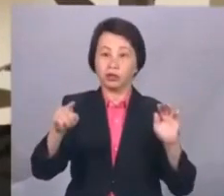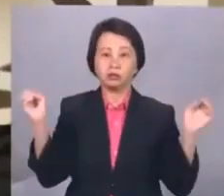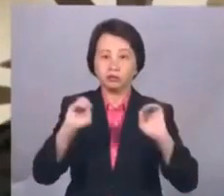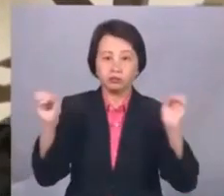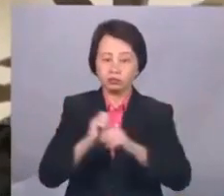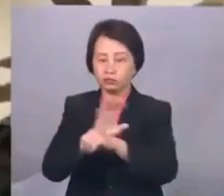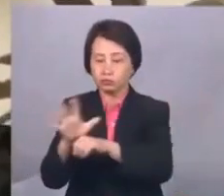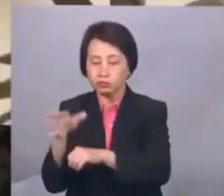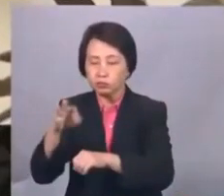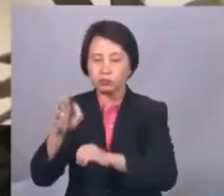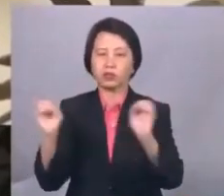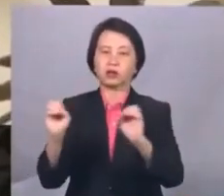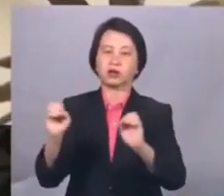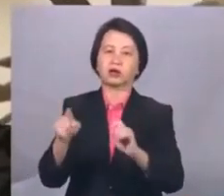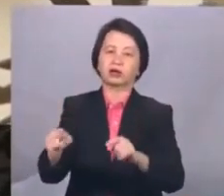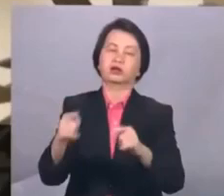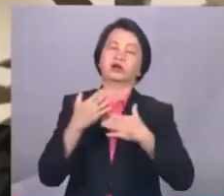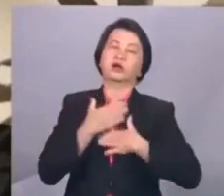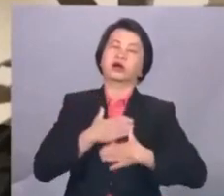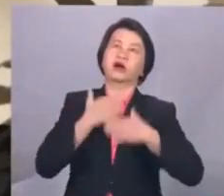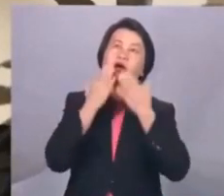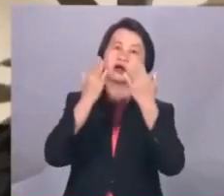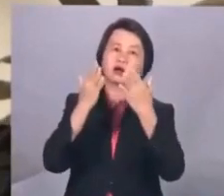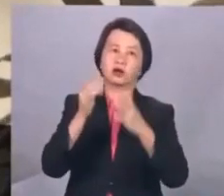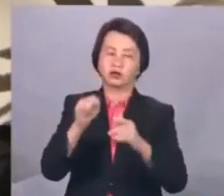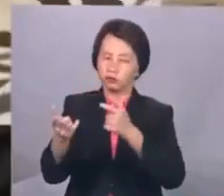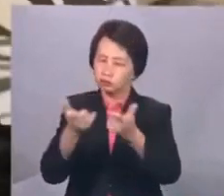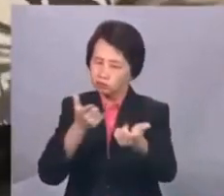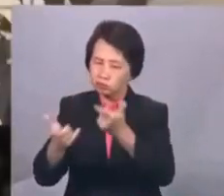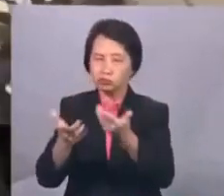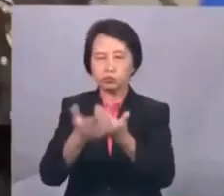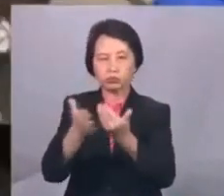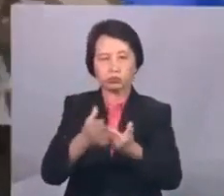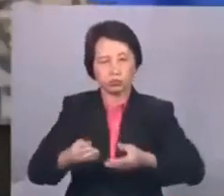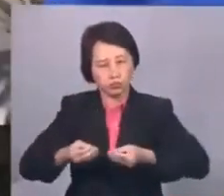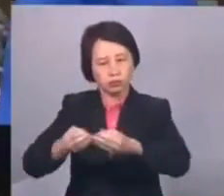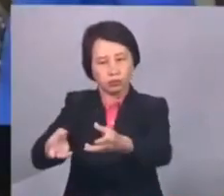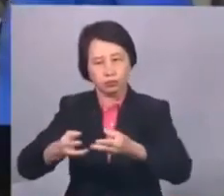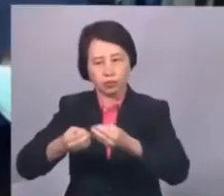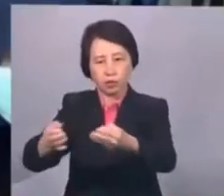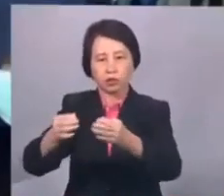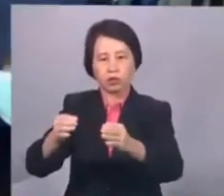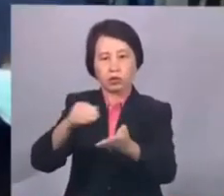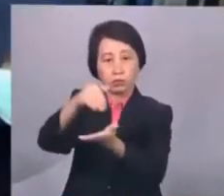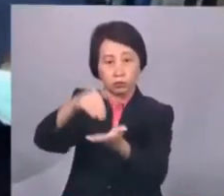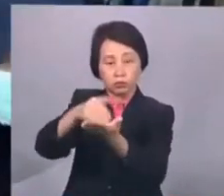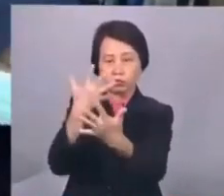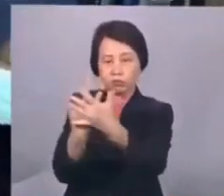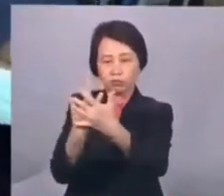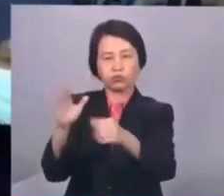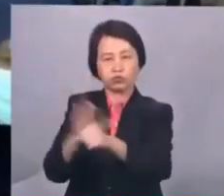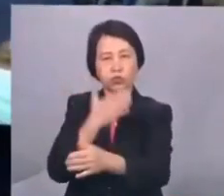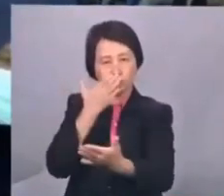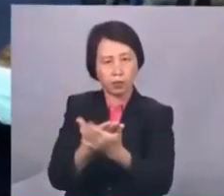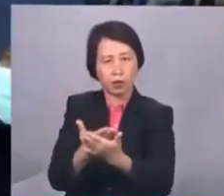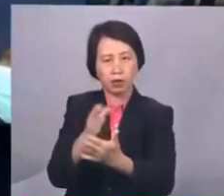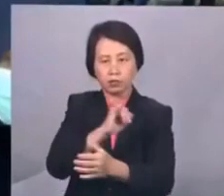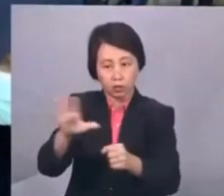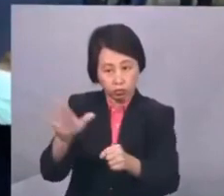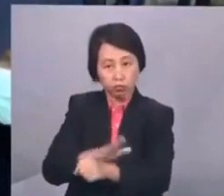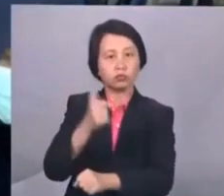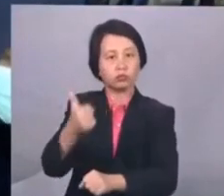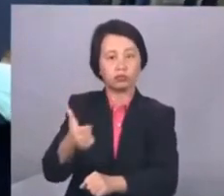pembawa wabah berkenaan walaupun mengakui layanan dan kemudahan yang diterima Edition korentin itu cukup baik dan